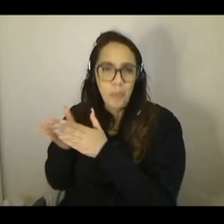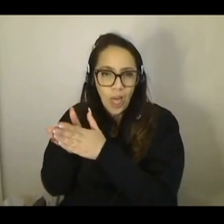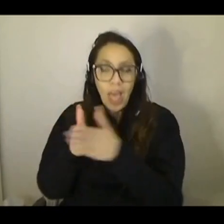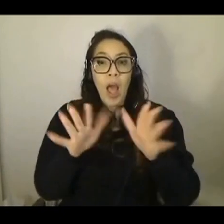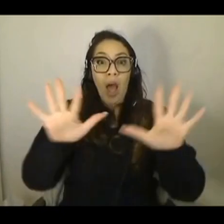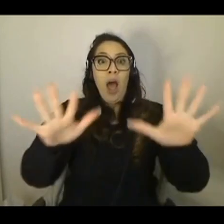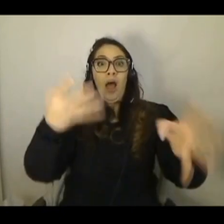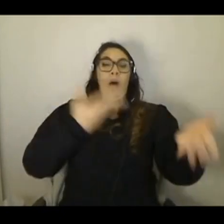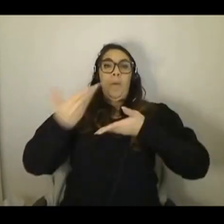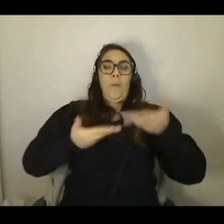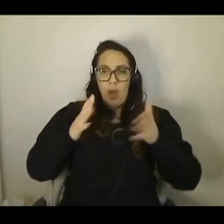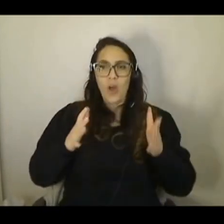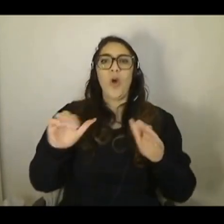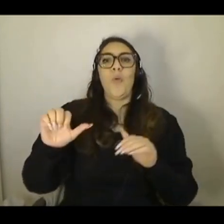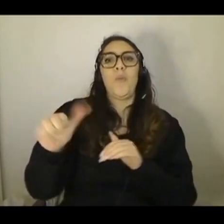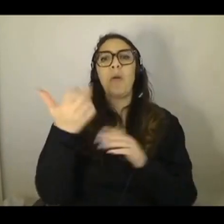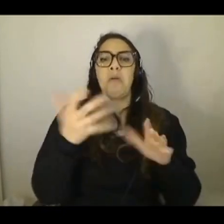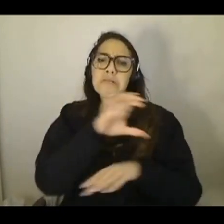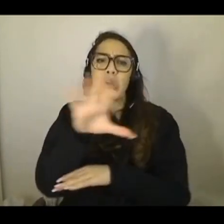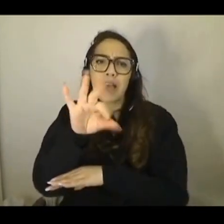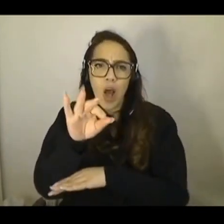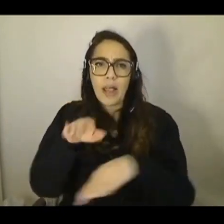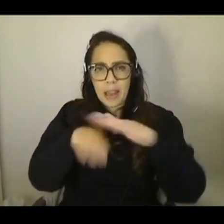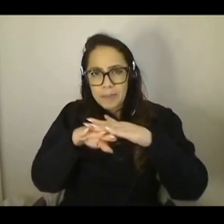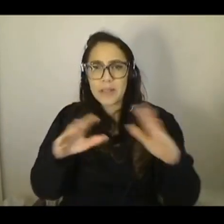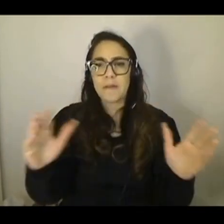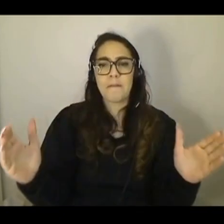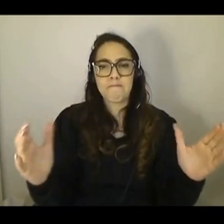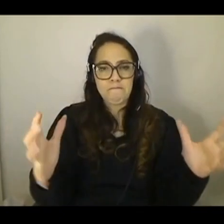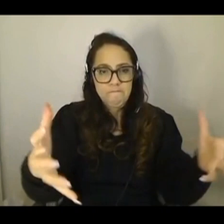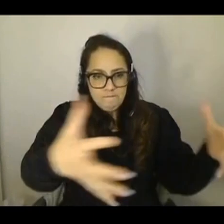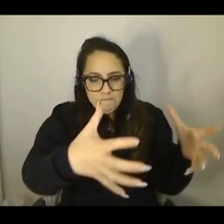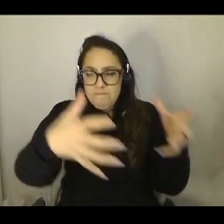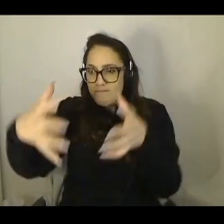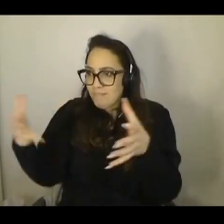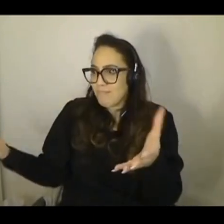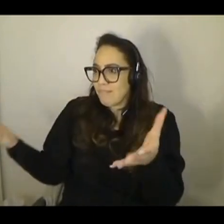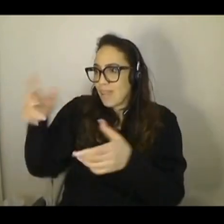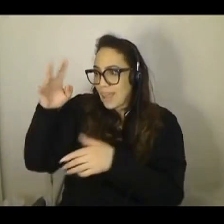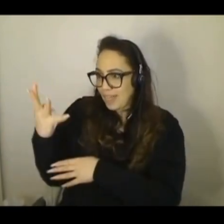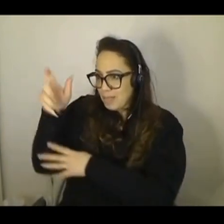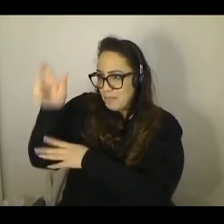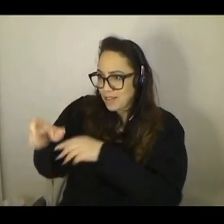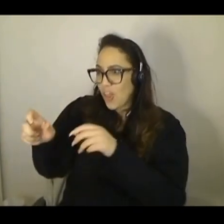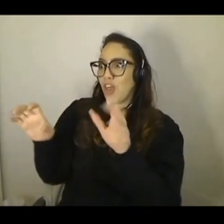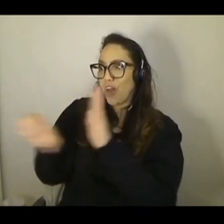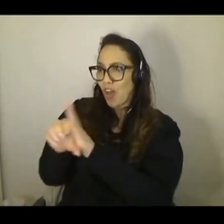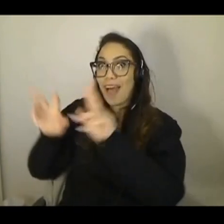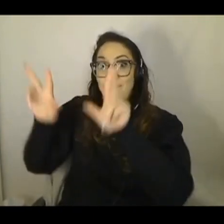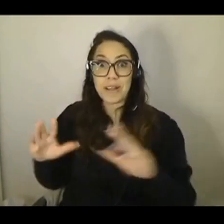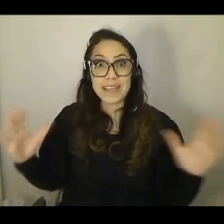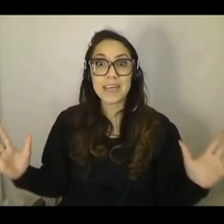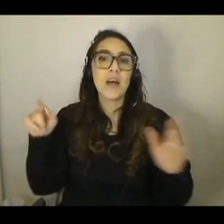les 150 bêta-testeurs, on les a mis avec les 4 codeurs, et donc ça crée une émulsion. Les 4 codeurs, qui en général, ces gars-là, ils sont toujours derrière l'ordinateur tout